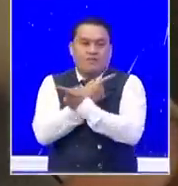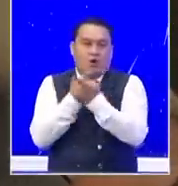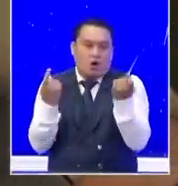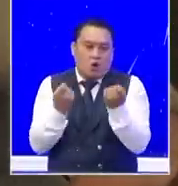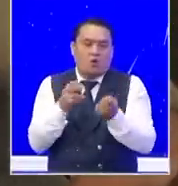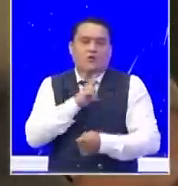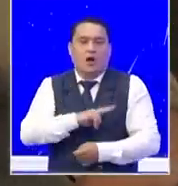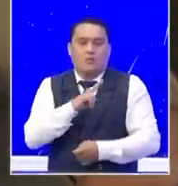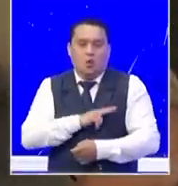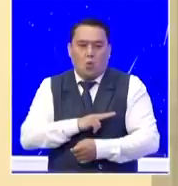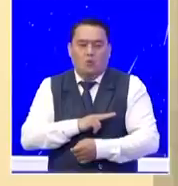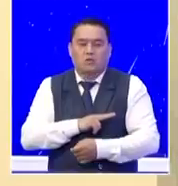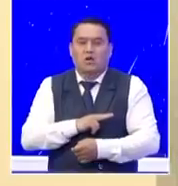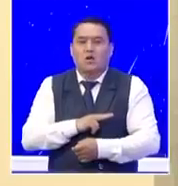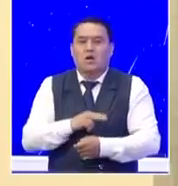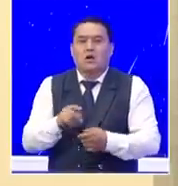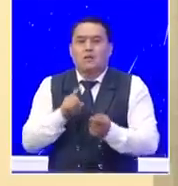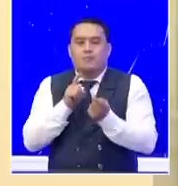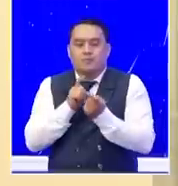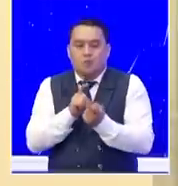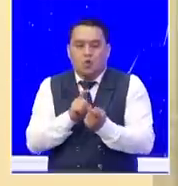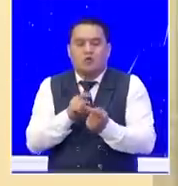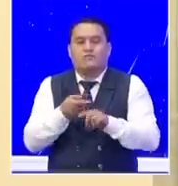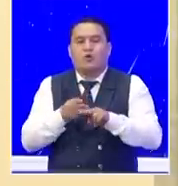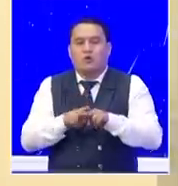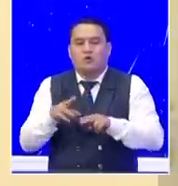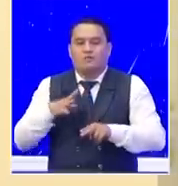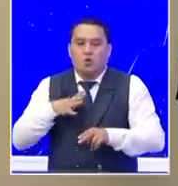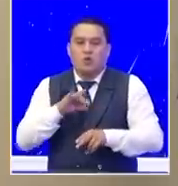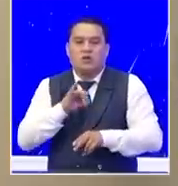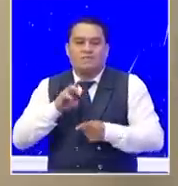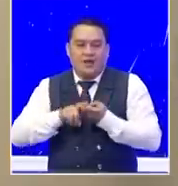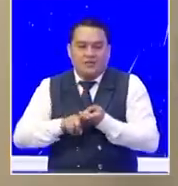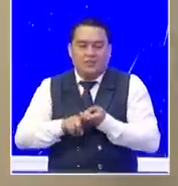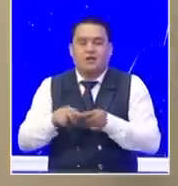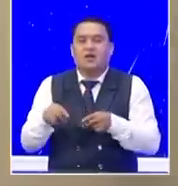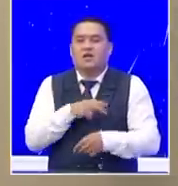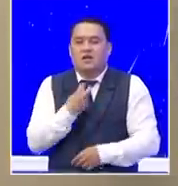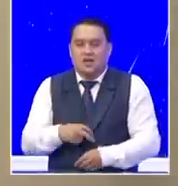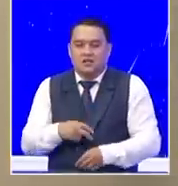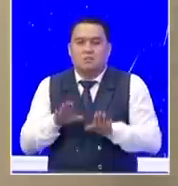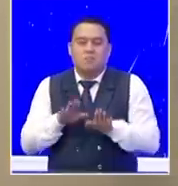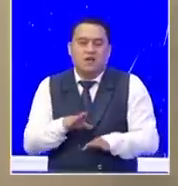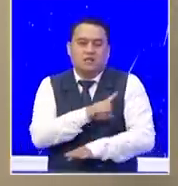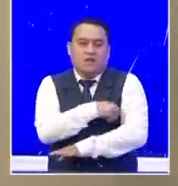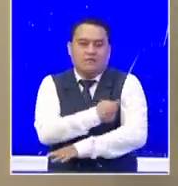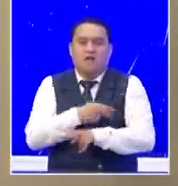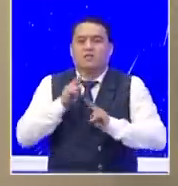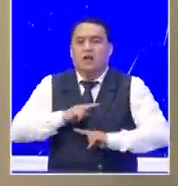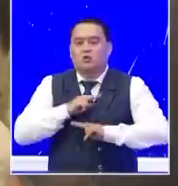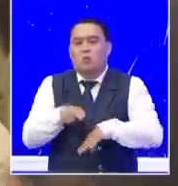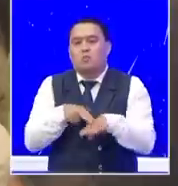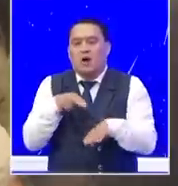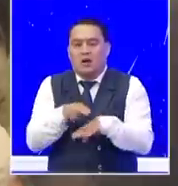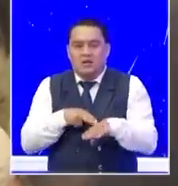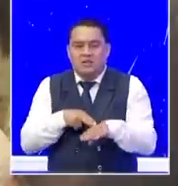о ходе работ по профилактике и борьбе с коронавирусной инфекцией. По его словам, в группу риска, кроме медработников и сотрудников